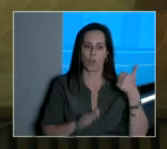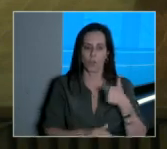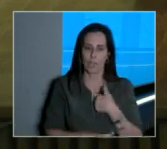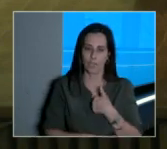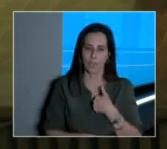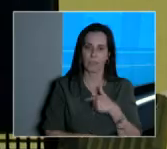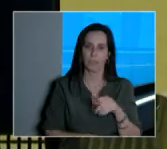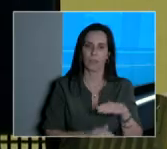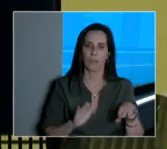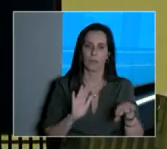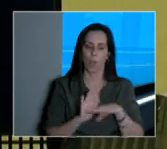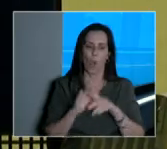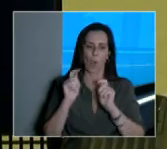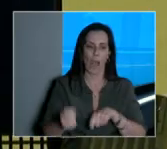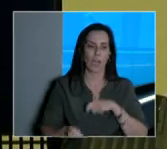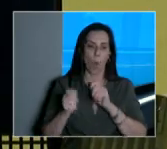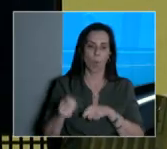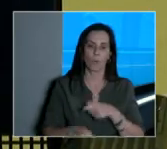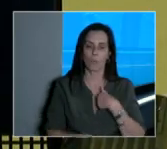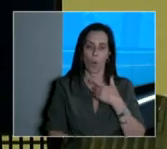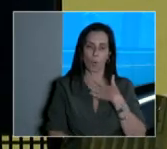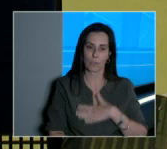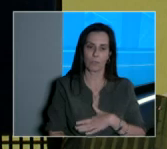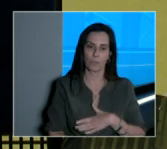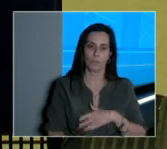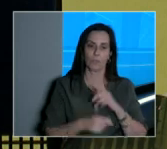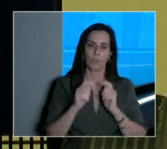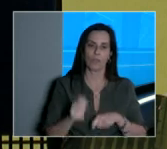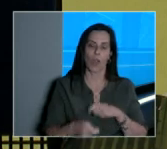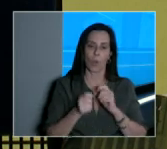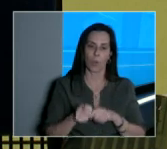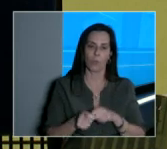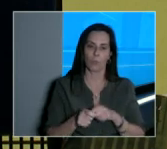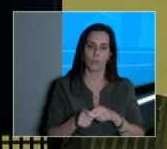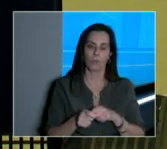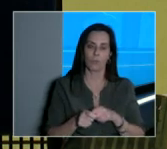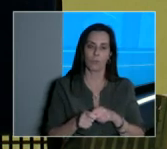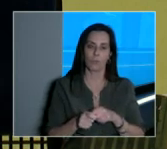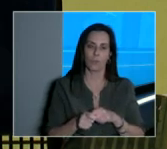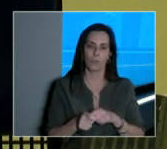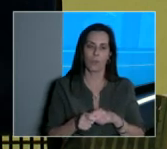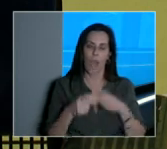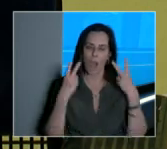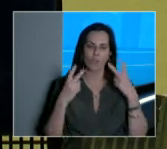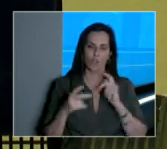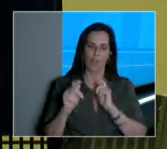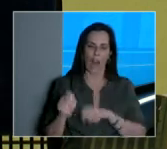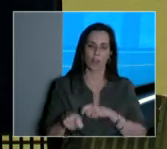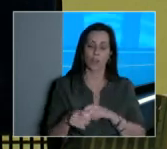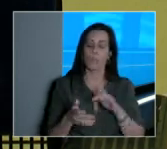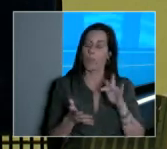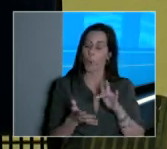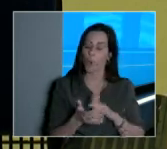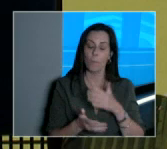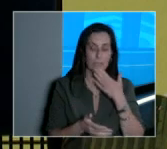והכנסת להתעסק בו זה חוק החקלאות. אני רוצה שהחקלאות תהיה מעוגנת, החשיבות של החקלאות והמקום